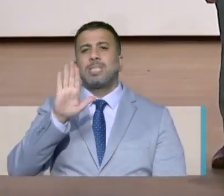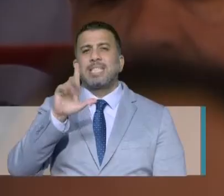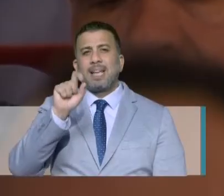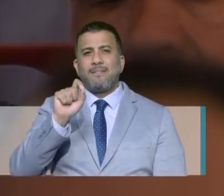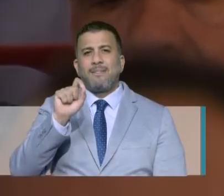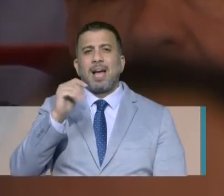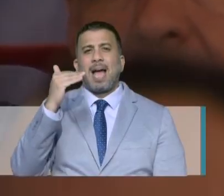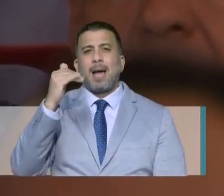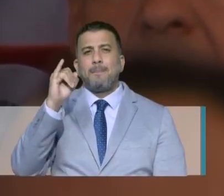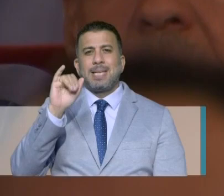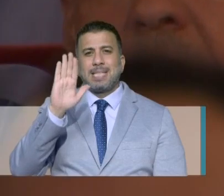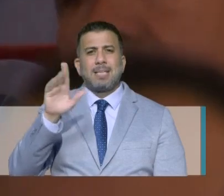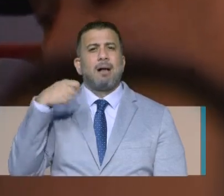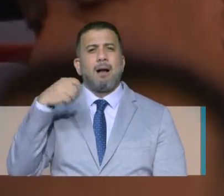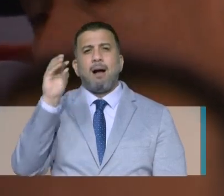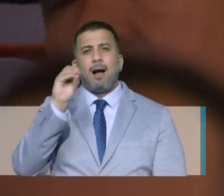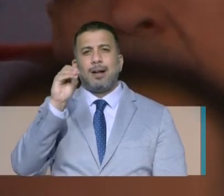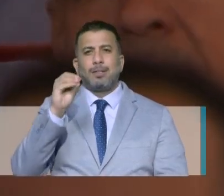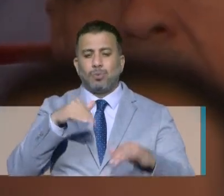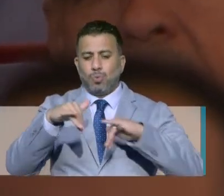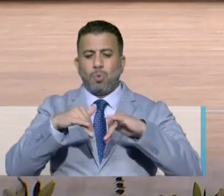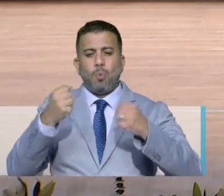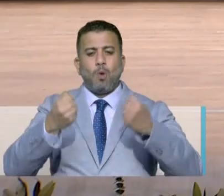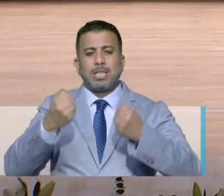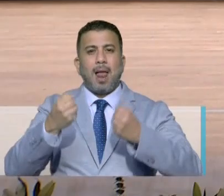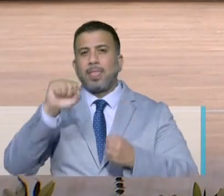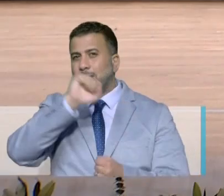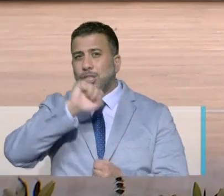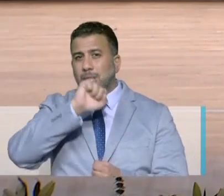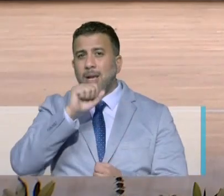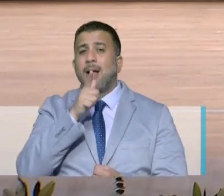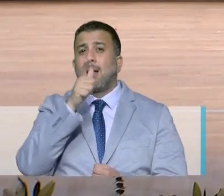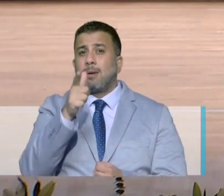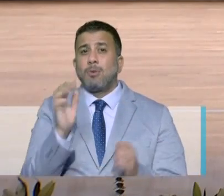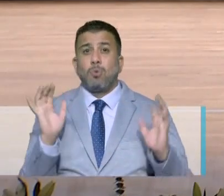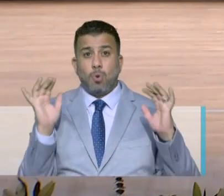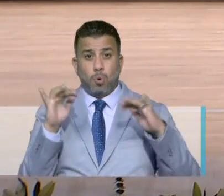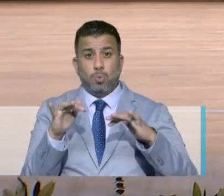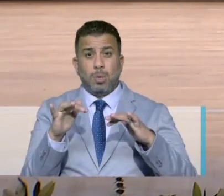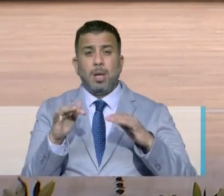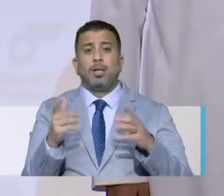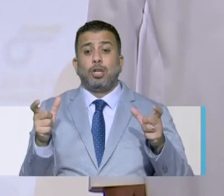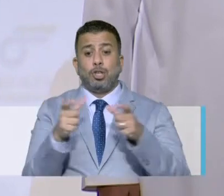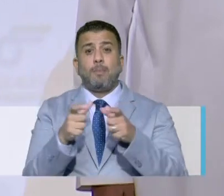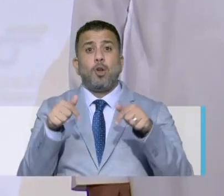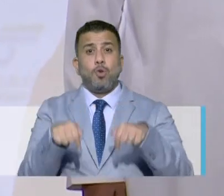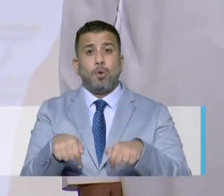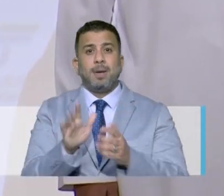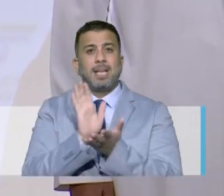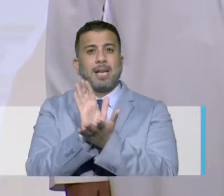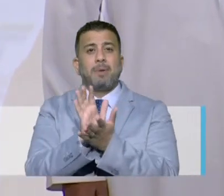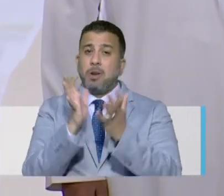يوسف خميس العثمني رئيس هيئه الطرق والمواصلات في الشارقه في كلمه امام الحضور نجتمع اليوم